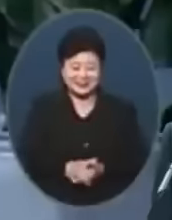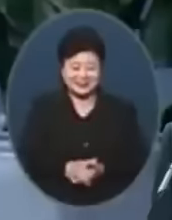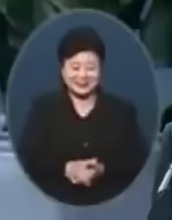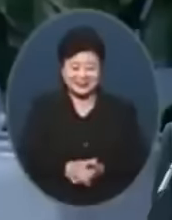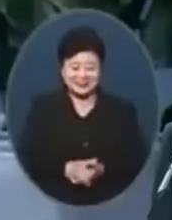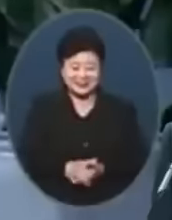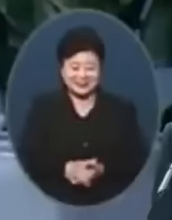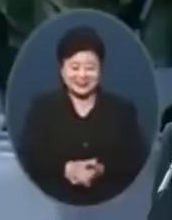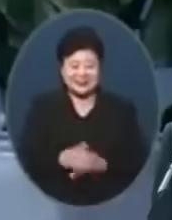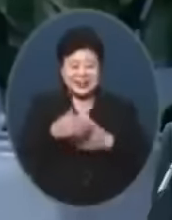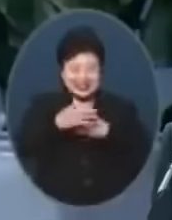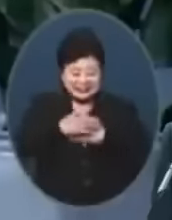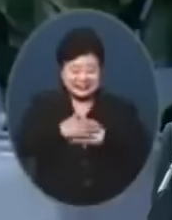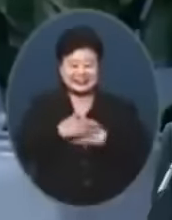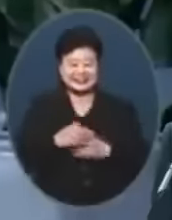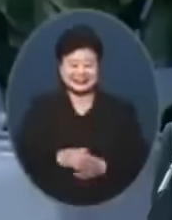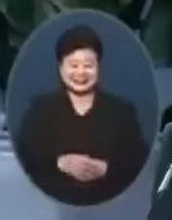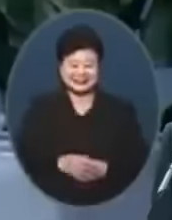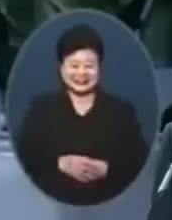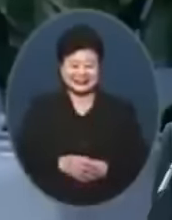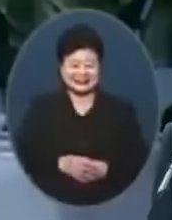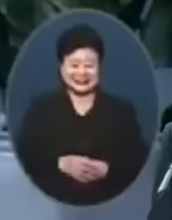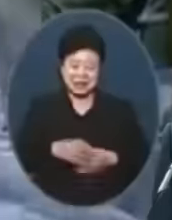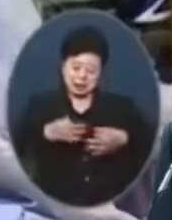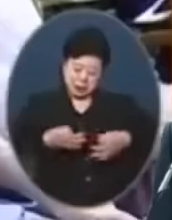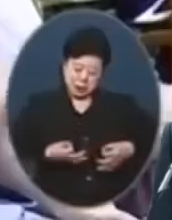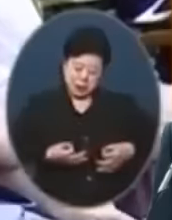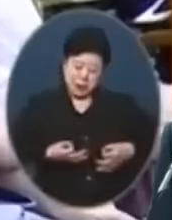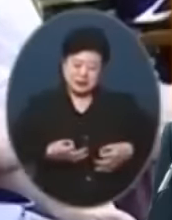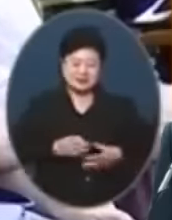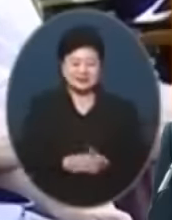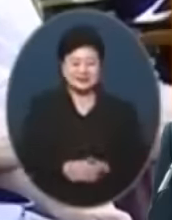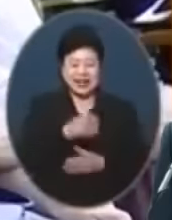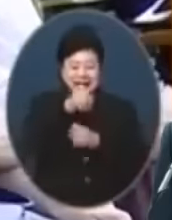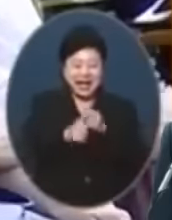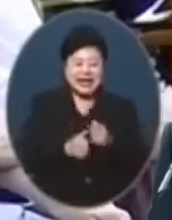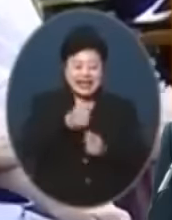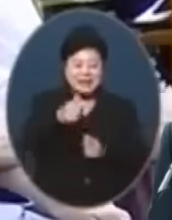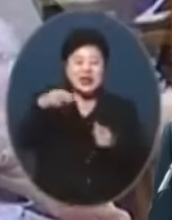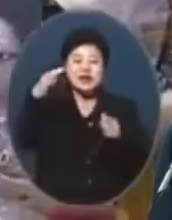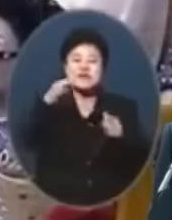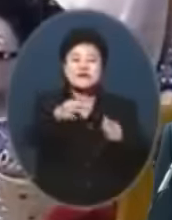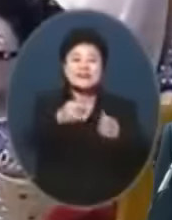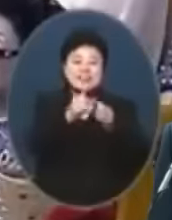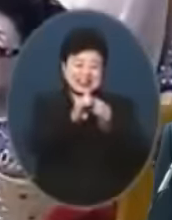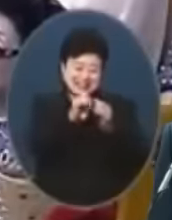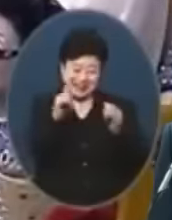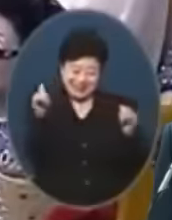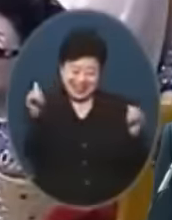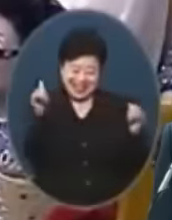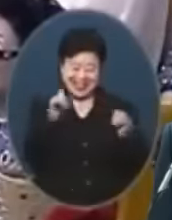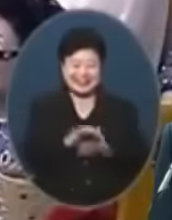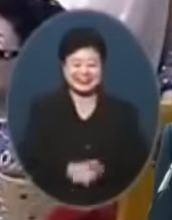한번 따라 말씀하십시오. 나는 이래 봬도 하나님이 부르신 사람이다.